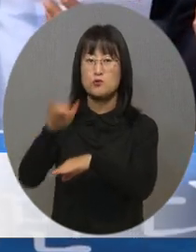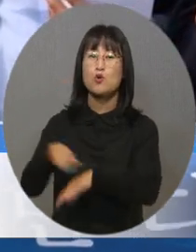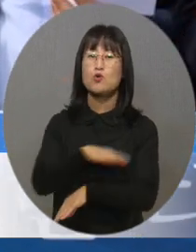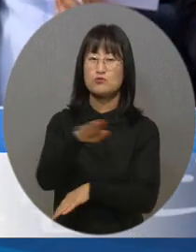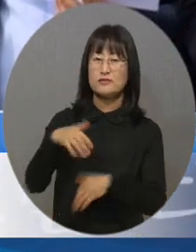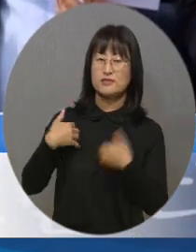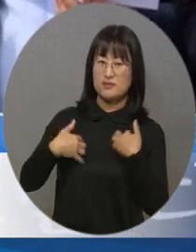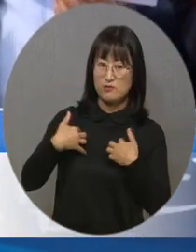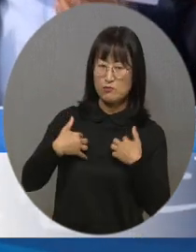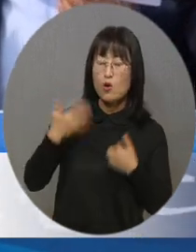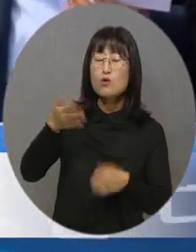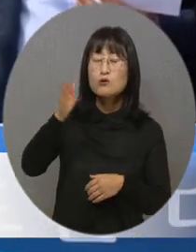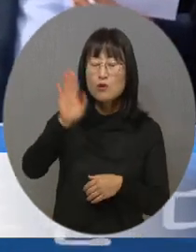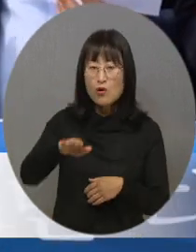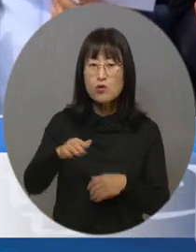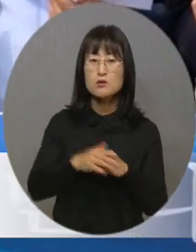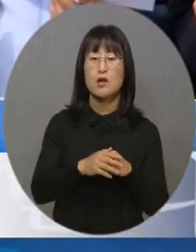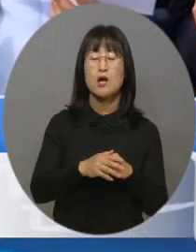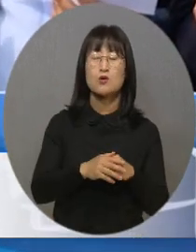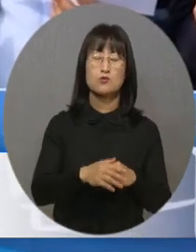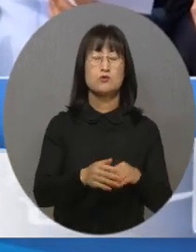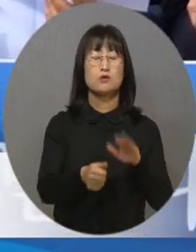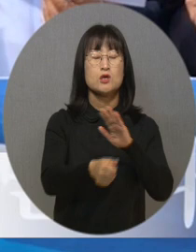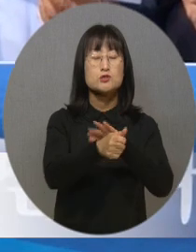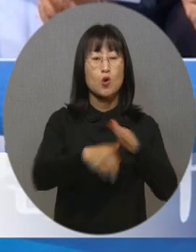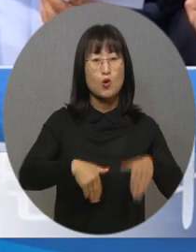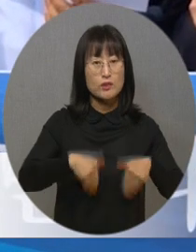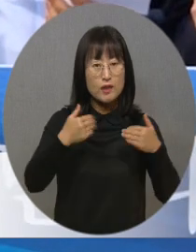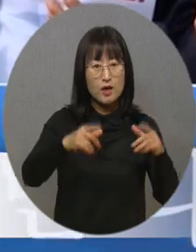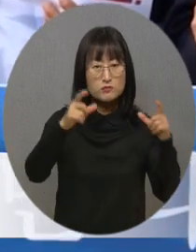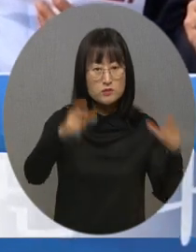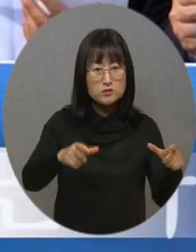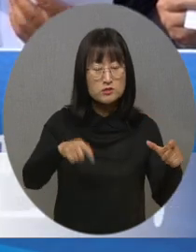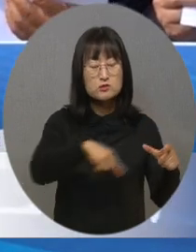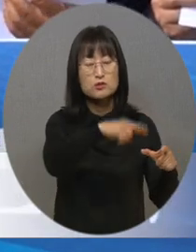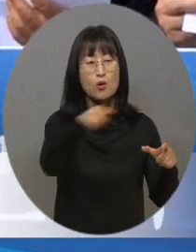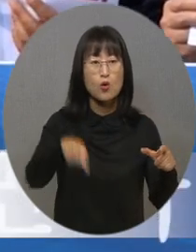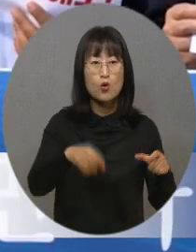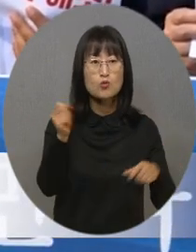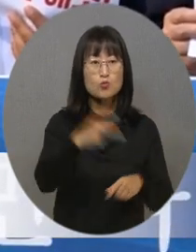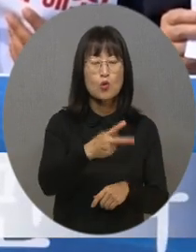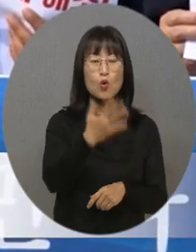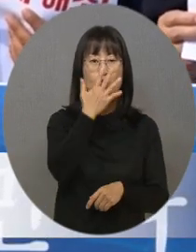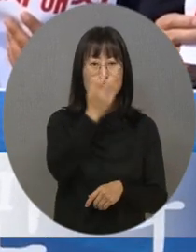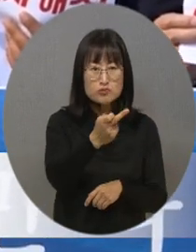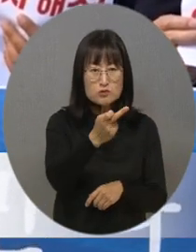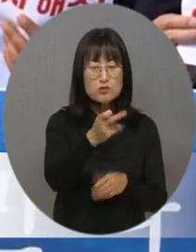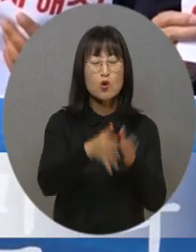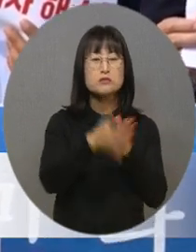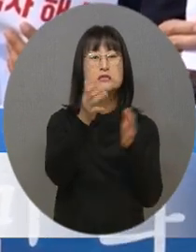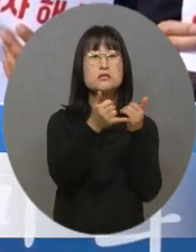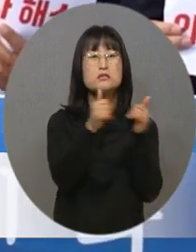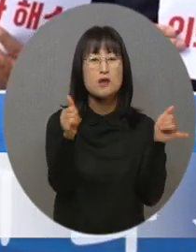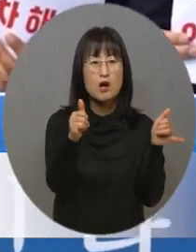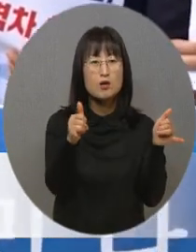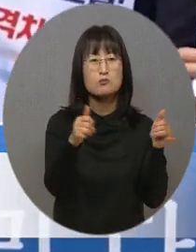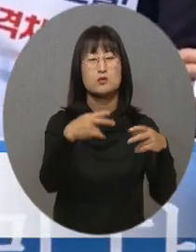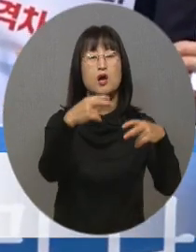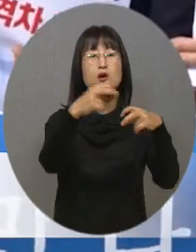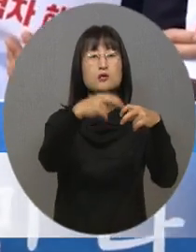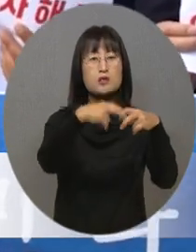환영합니다. 그러나 우리 전남 도민에게는 그리고 우리 순천 시민에게는